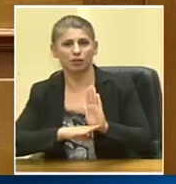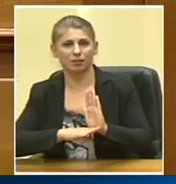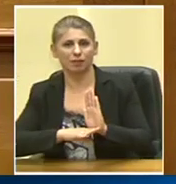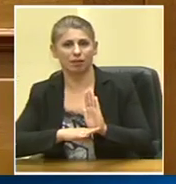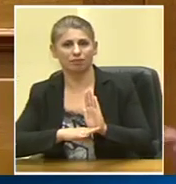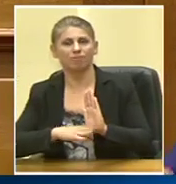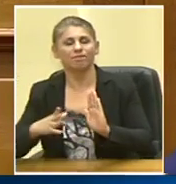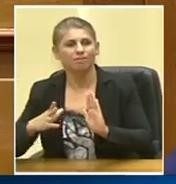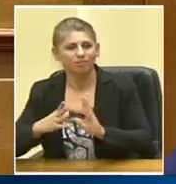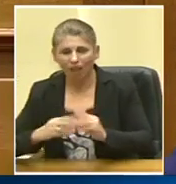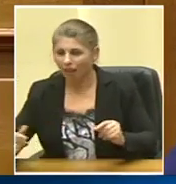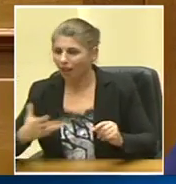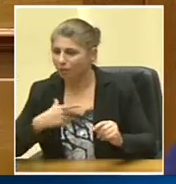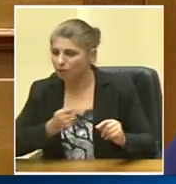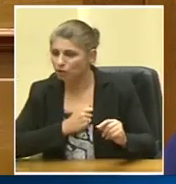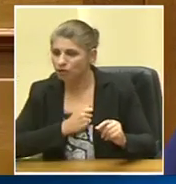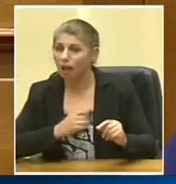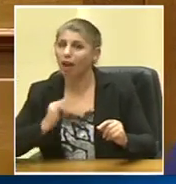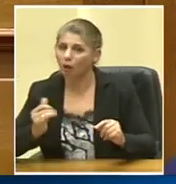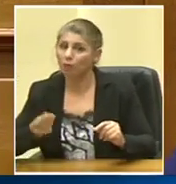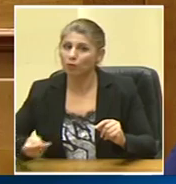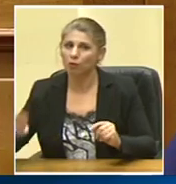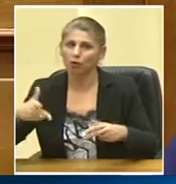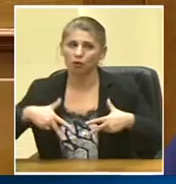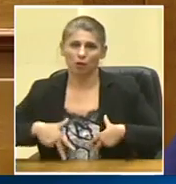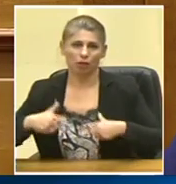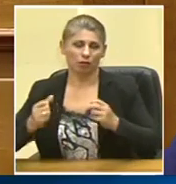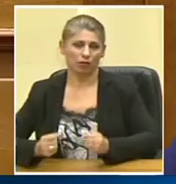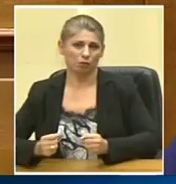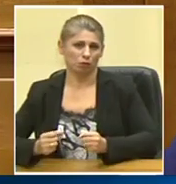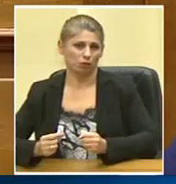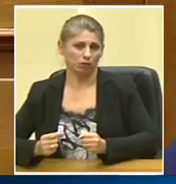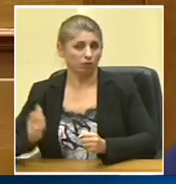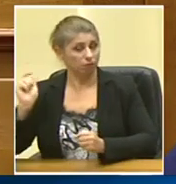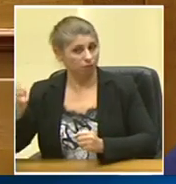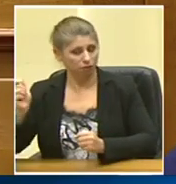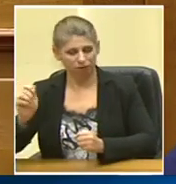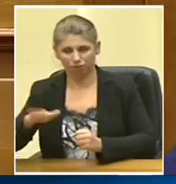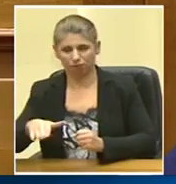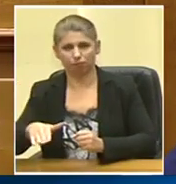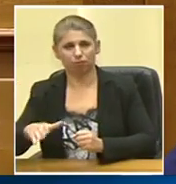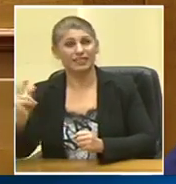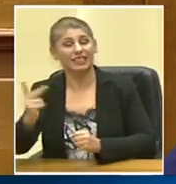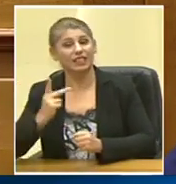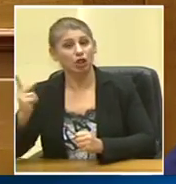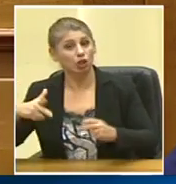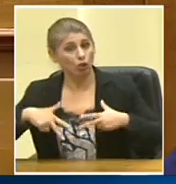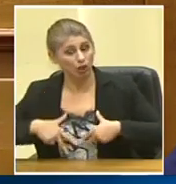την εμπιστοσύνη του ακόμα περισσότερο στο κράτος και στους θεσμούς. Η πολιτική απαξιώθηκε. Το κοινωνικό